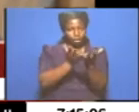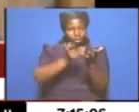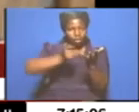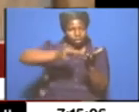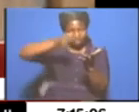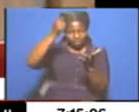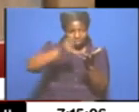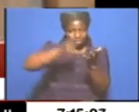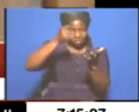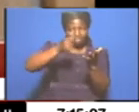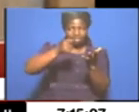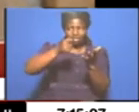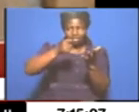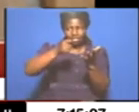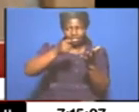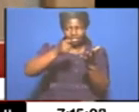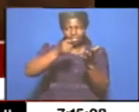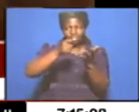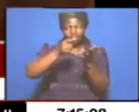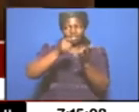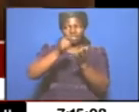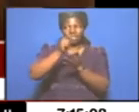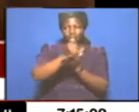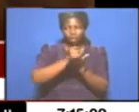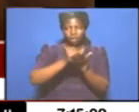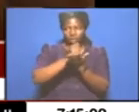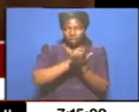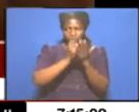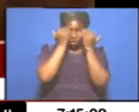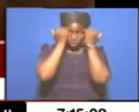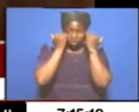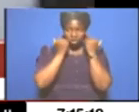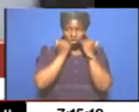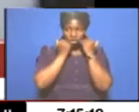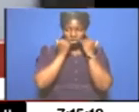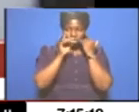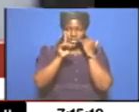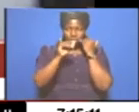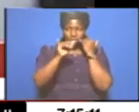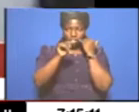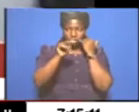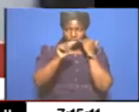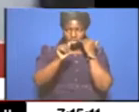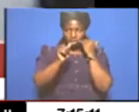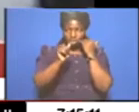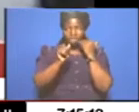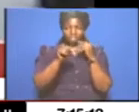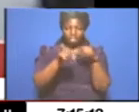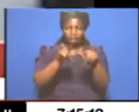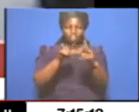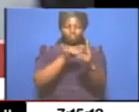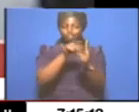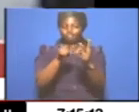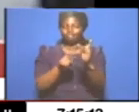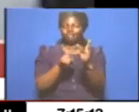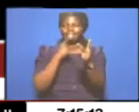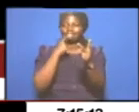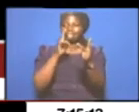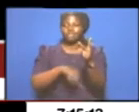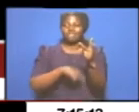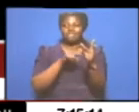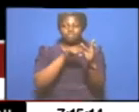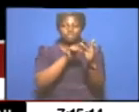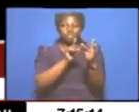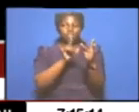mahakama ya Kahawa Diana Mochache, ambapo walikanusha mashtaka kwamba ndio wa kulaumiwa kwa kukatizwa kwa umeme